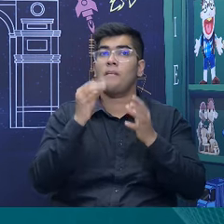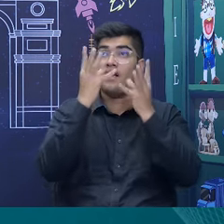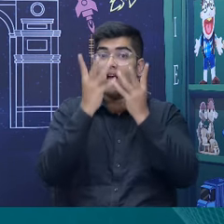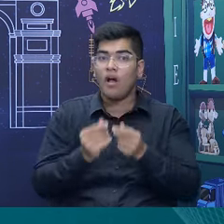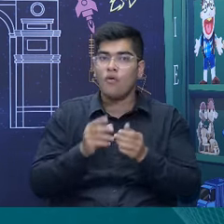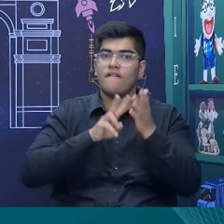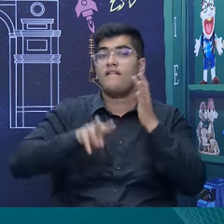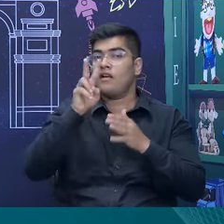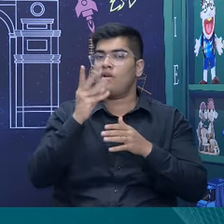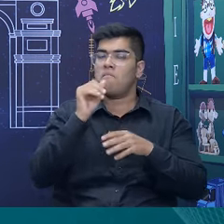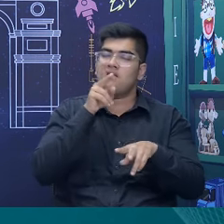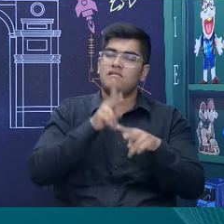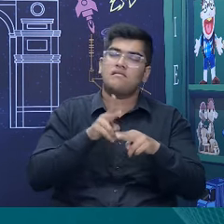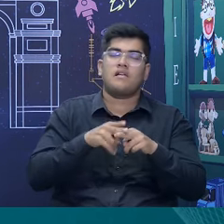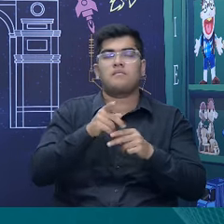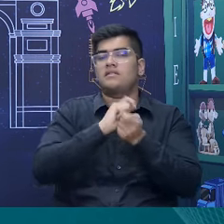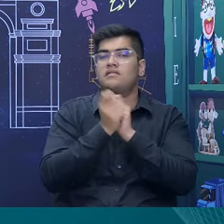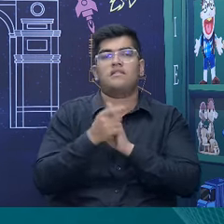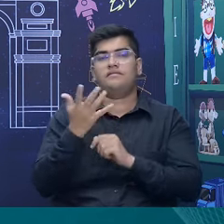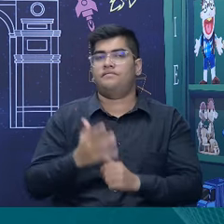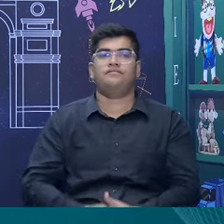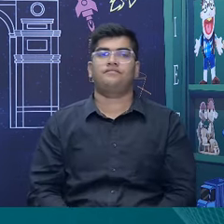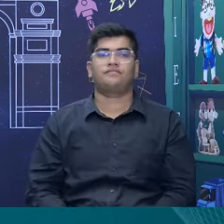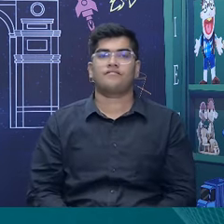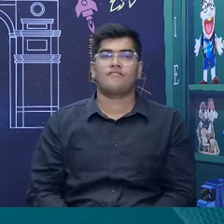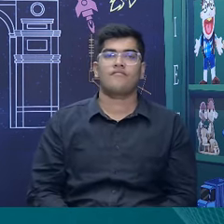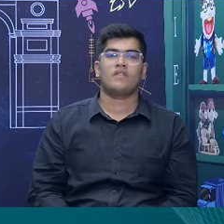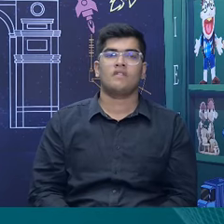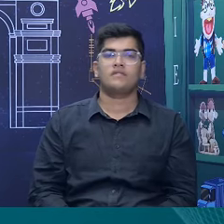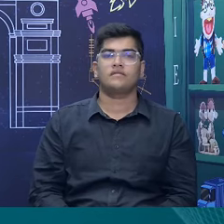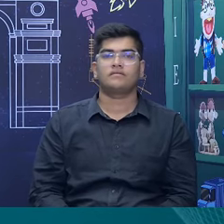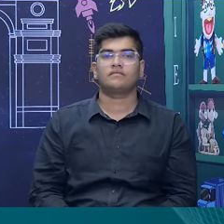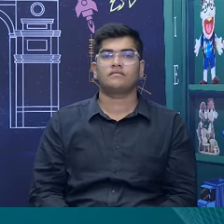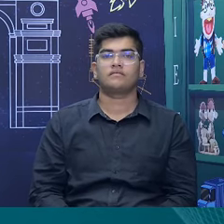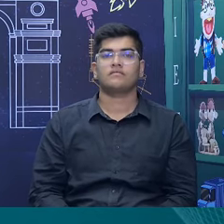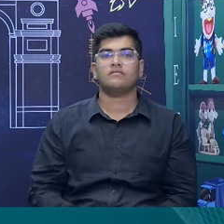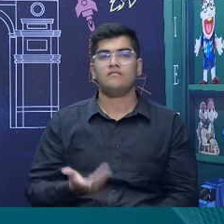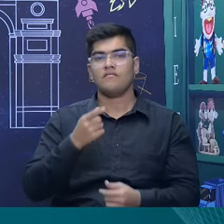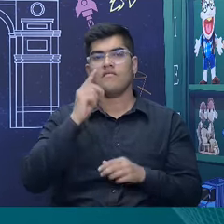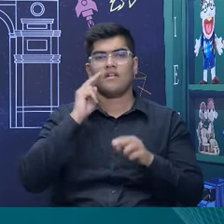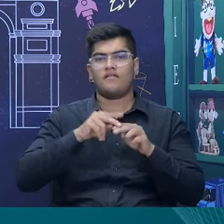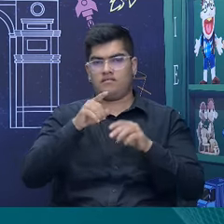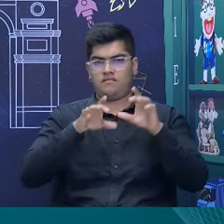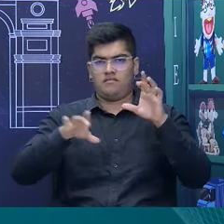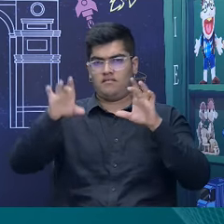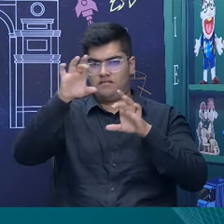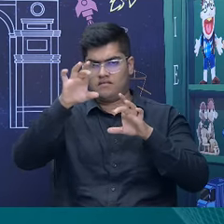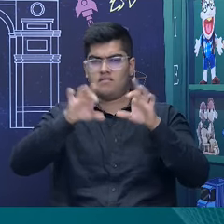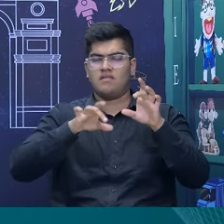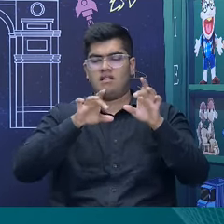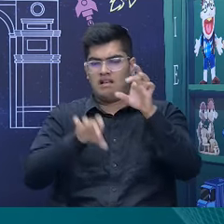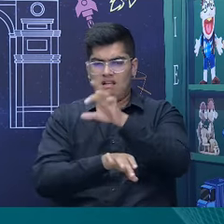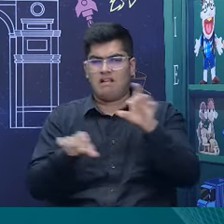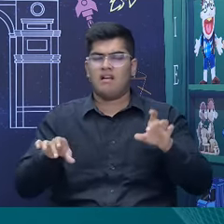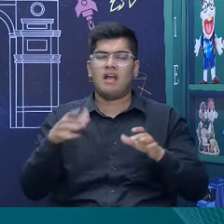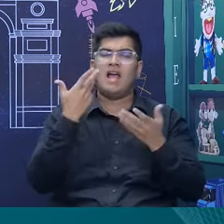रेंगी जी गत्ते के साथ इसके साथ करके देखिएगा चाहे आप ऐसे रखें अगर आप ऐसे भी रखेंगे तब भी वो उतना ही स्थान